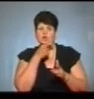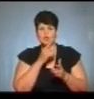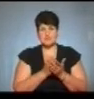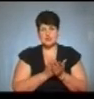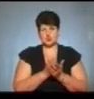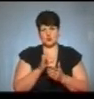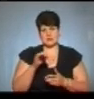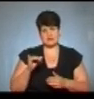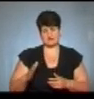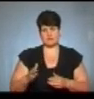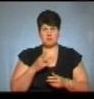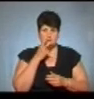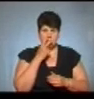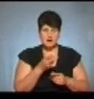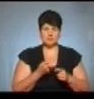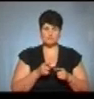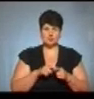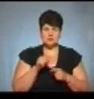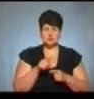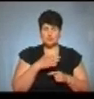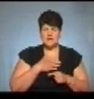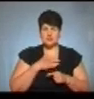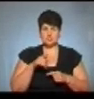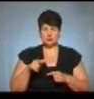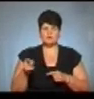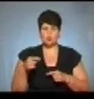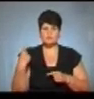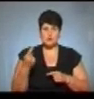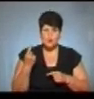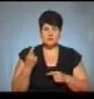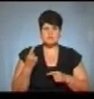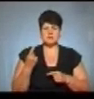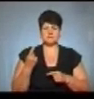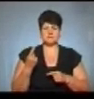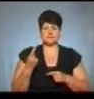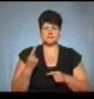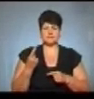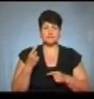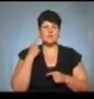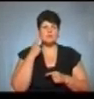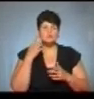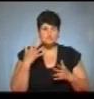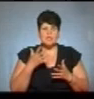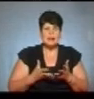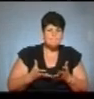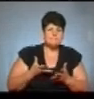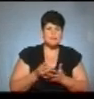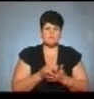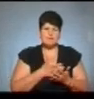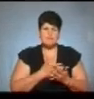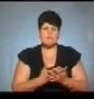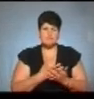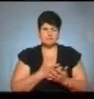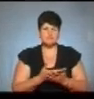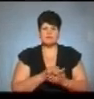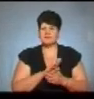енергоресурсів. І ми бачимо це, що наші люди, зокрема в Тернопільській області, відгукнулися і сплачують активно. Тобто вони